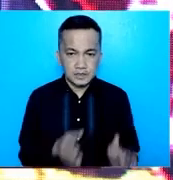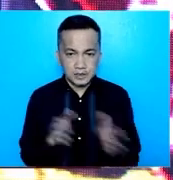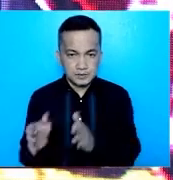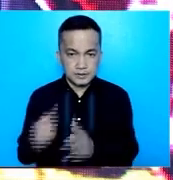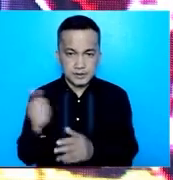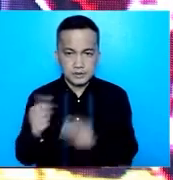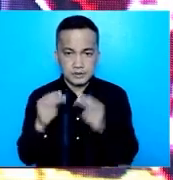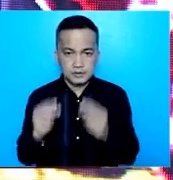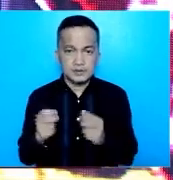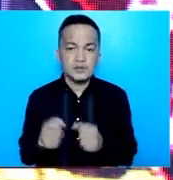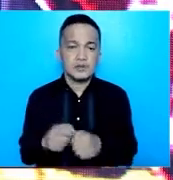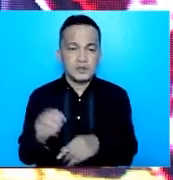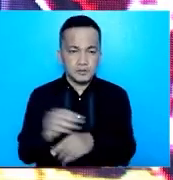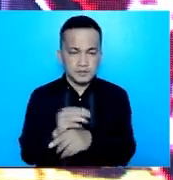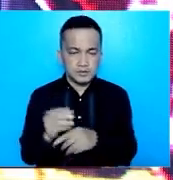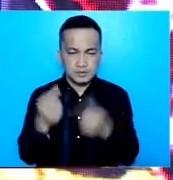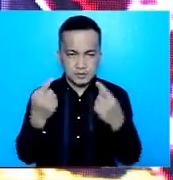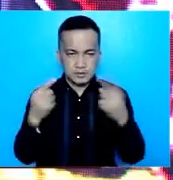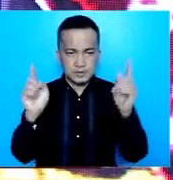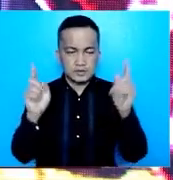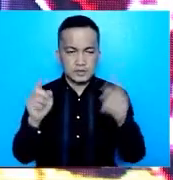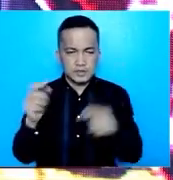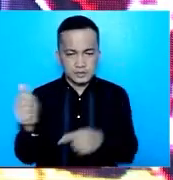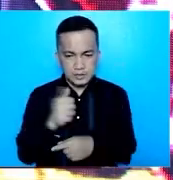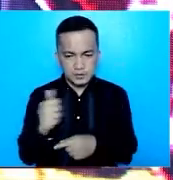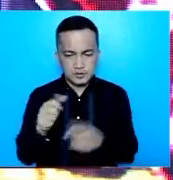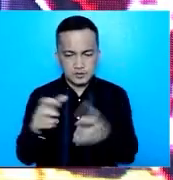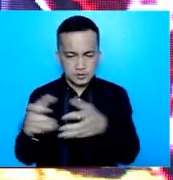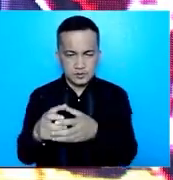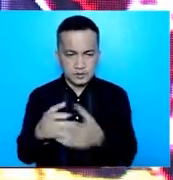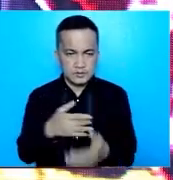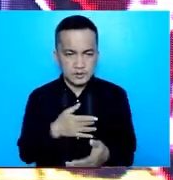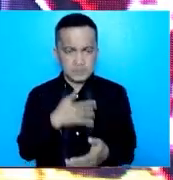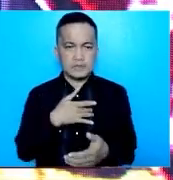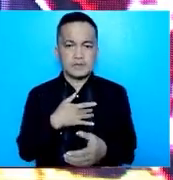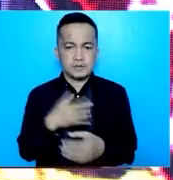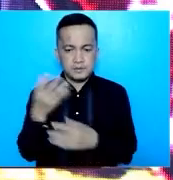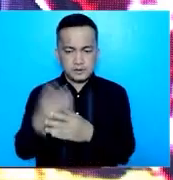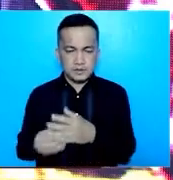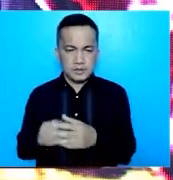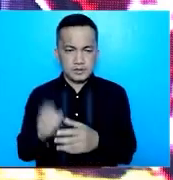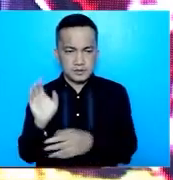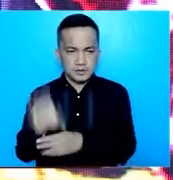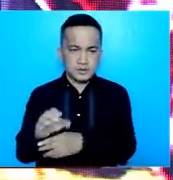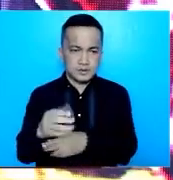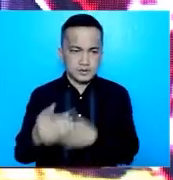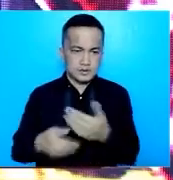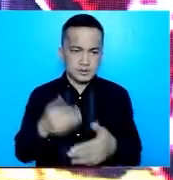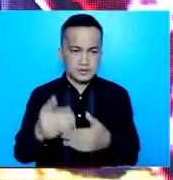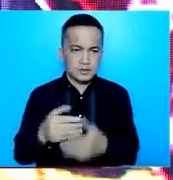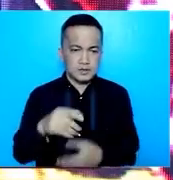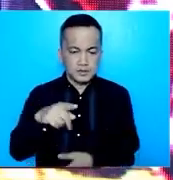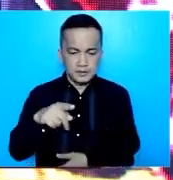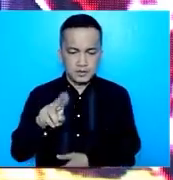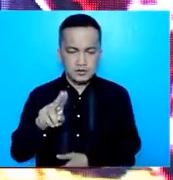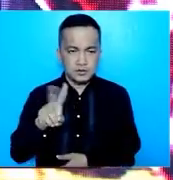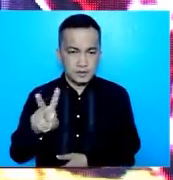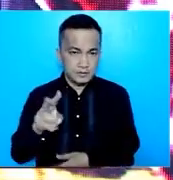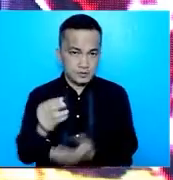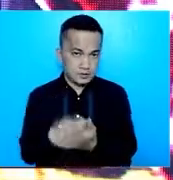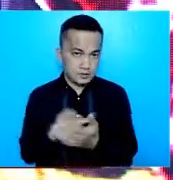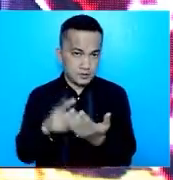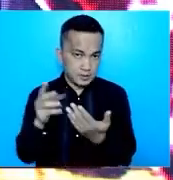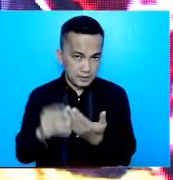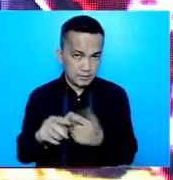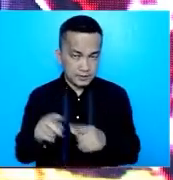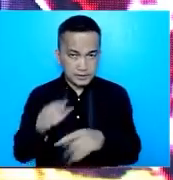Mission accomplished para sa mga transport groups na iparamdam ang kanilang kawalan kapag pinilit na ituloy ang gumugulong na PUV modernization program. Pero para